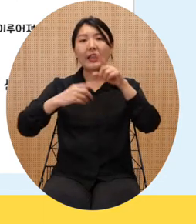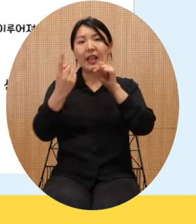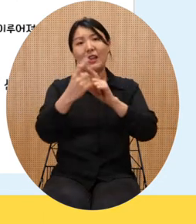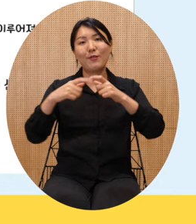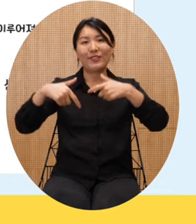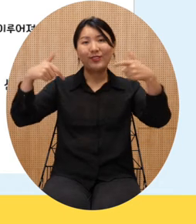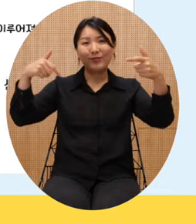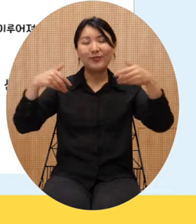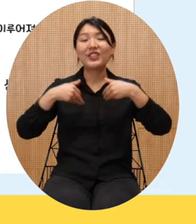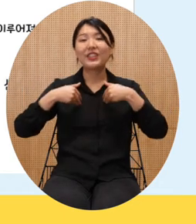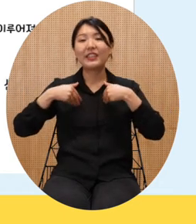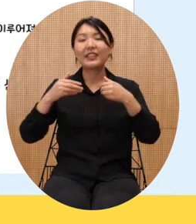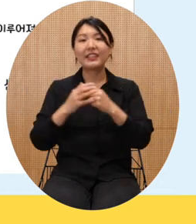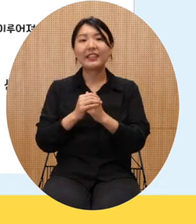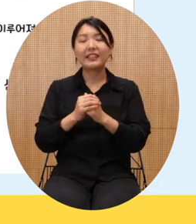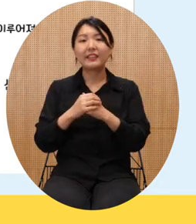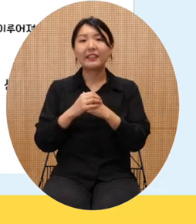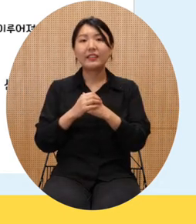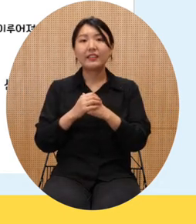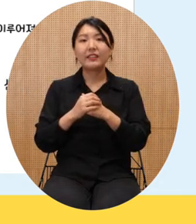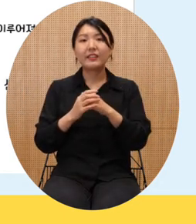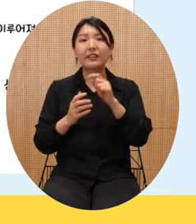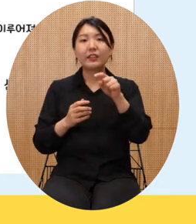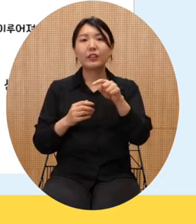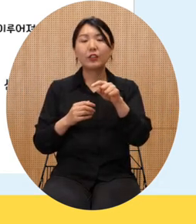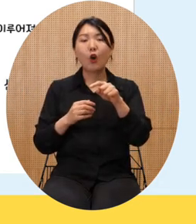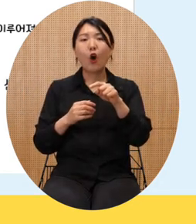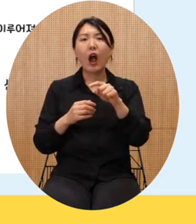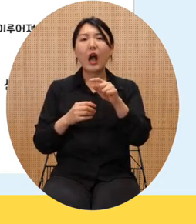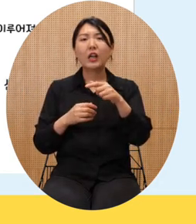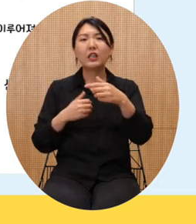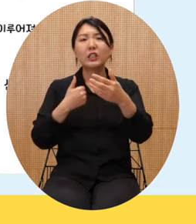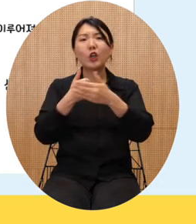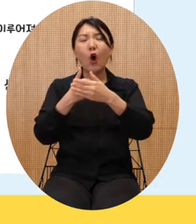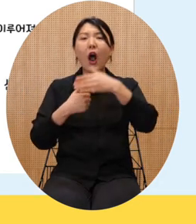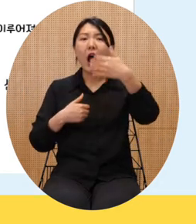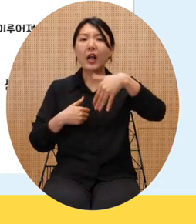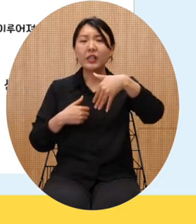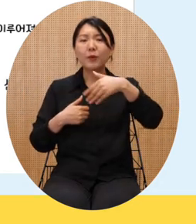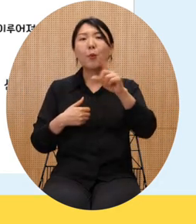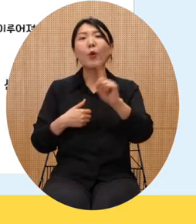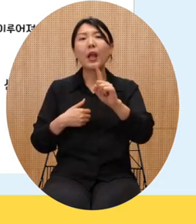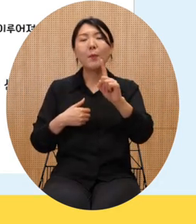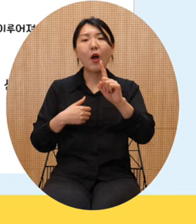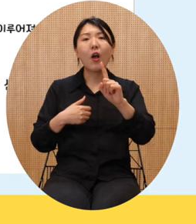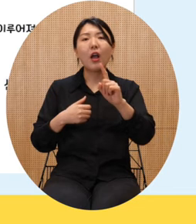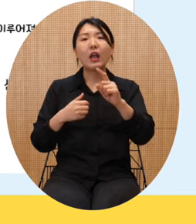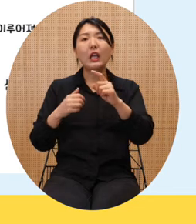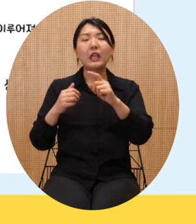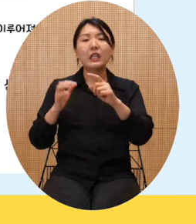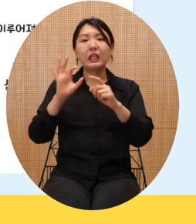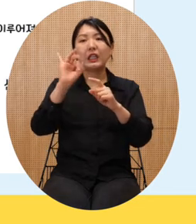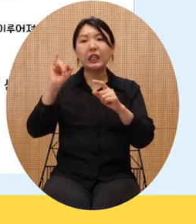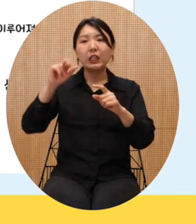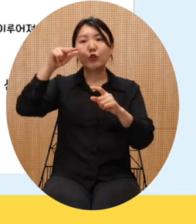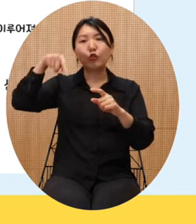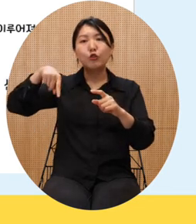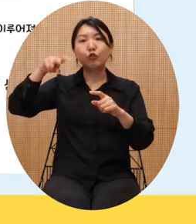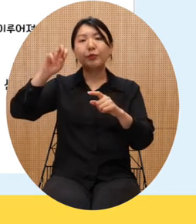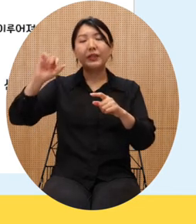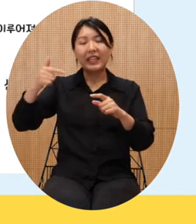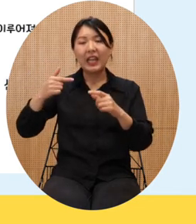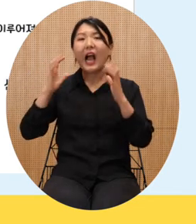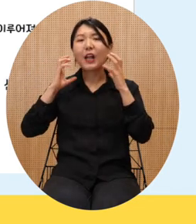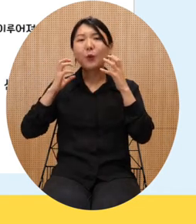아동 청소년으로 정책 대상 확대가 필요한데요. 여기에서 우리가 굉장히 지원이 지금 미진한